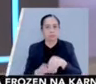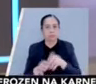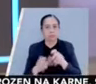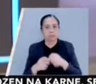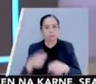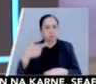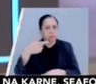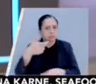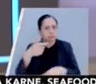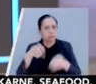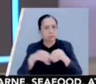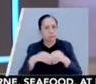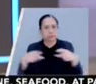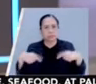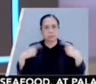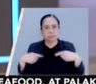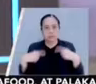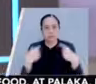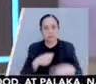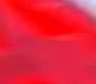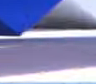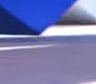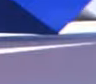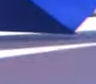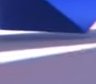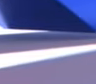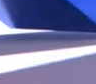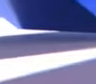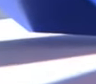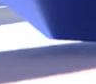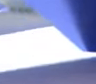sa Laguna. Nakatutok si Mark Salazar.